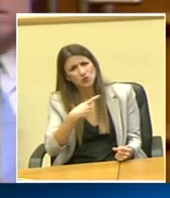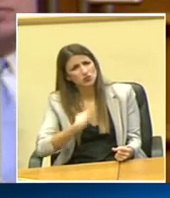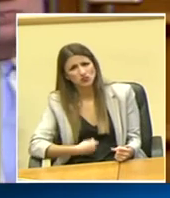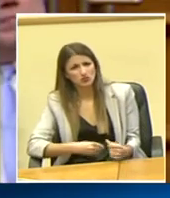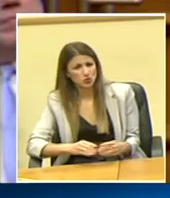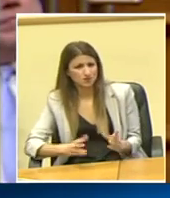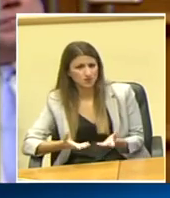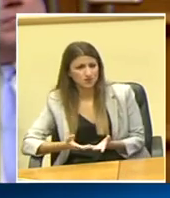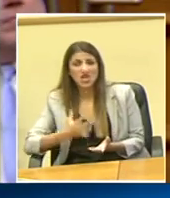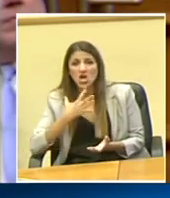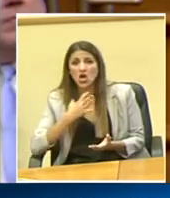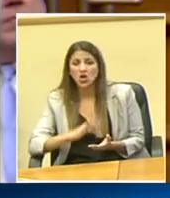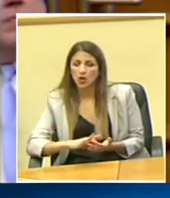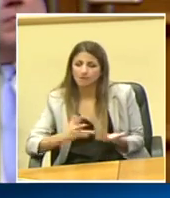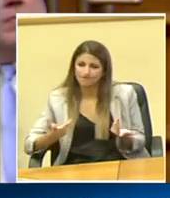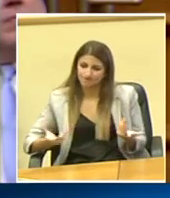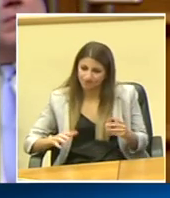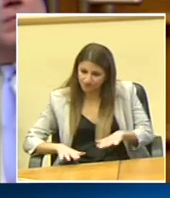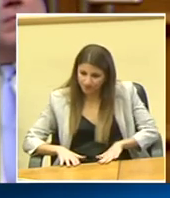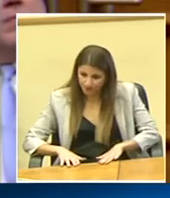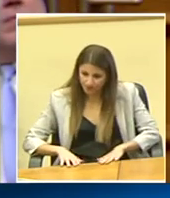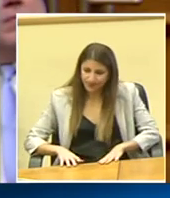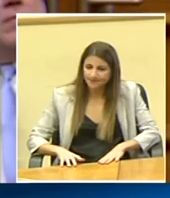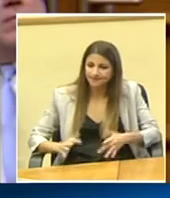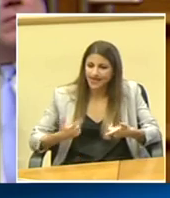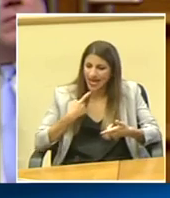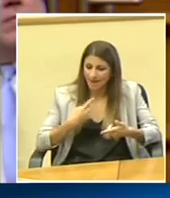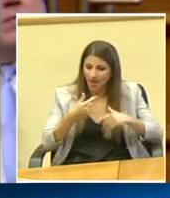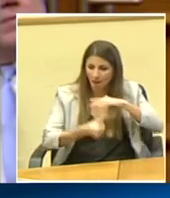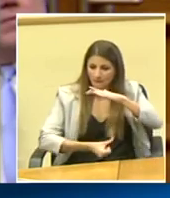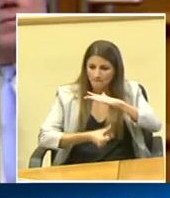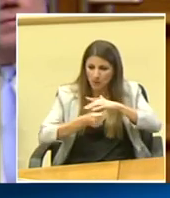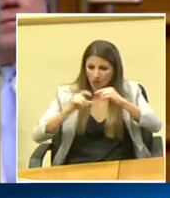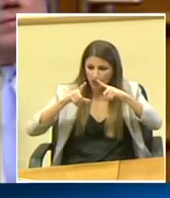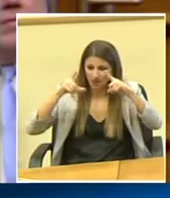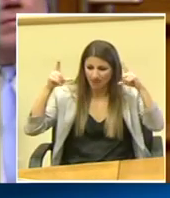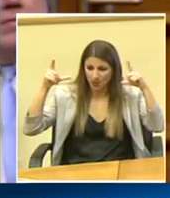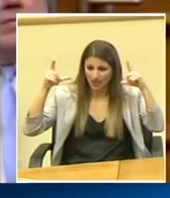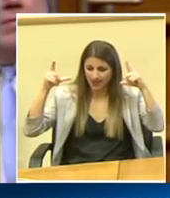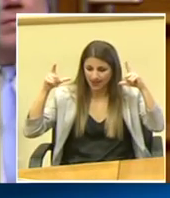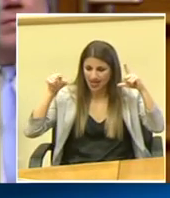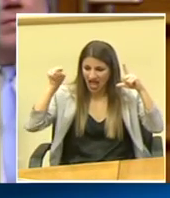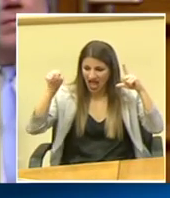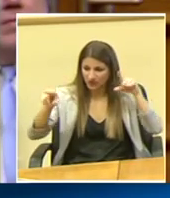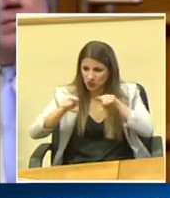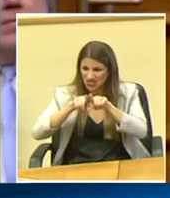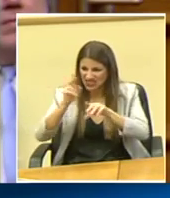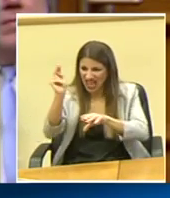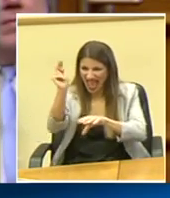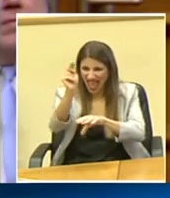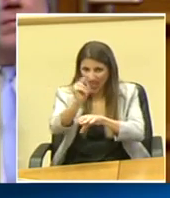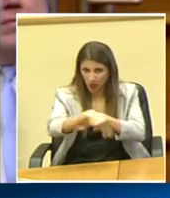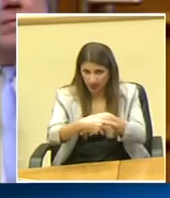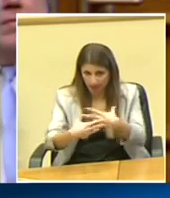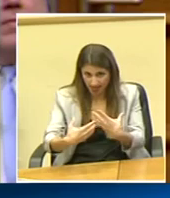Διότι το να εμπλέκει κανείς τον θεσμό του Προέδρου της Δημοκρατίας σε επιλογές οριακές